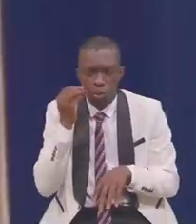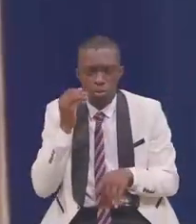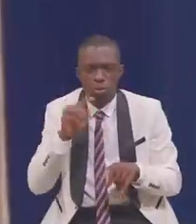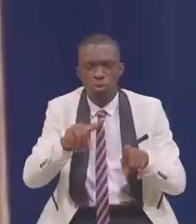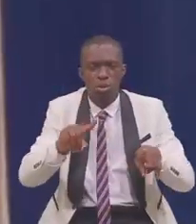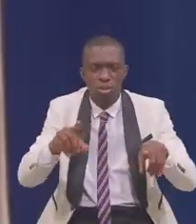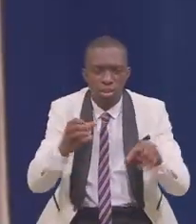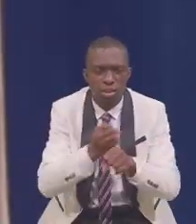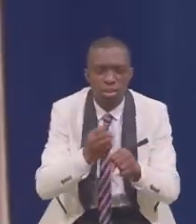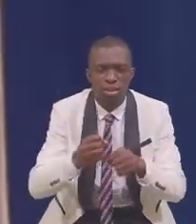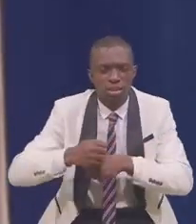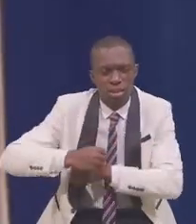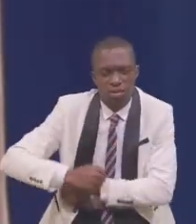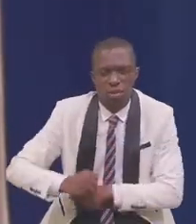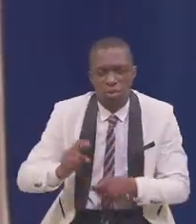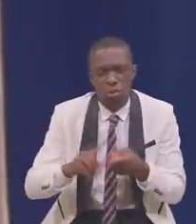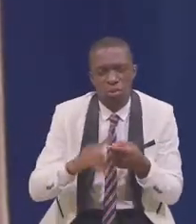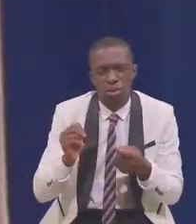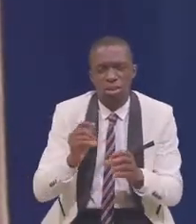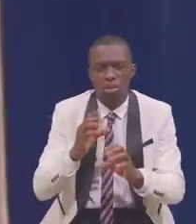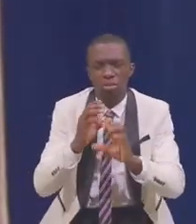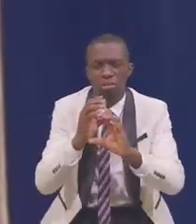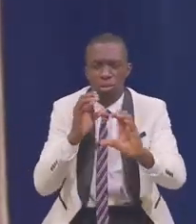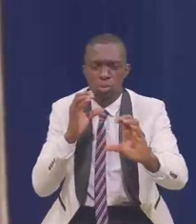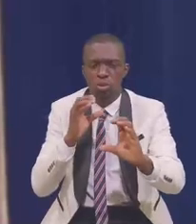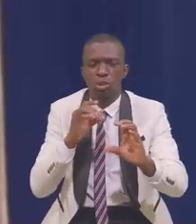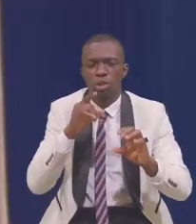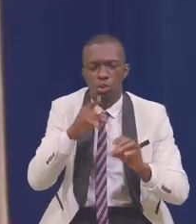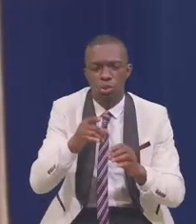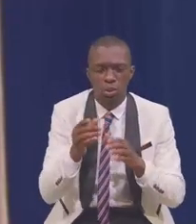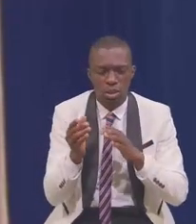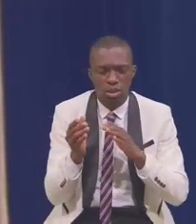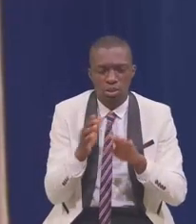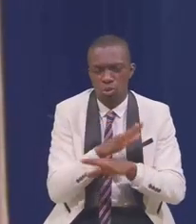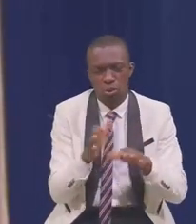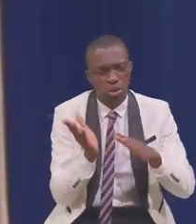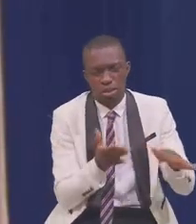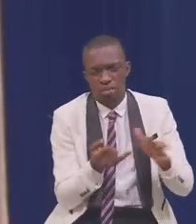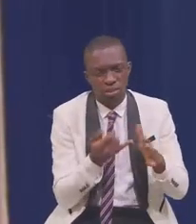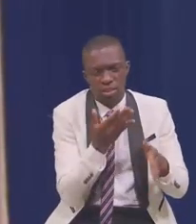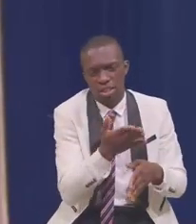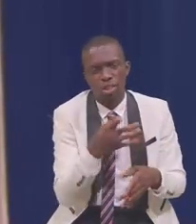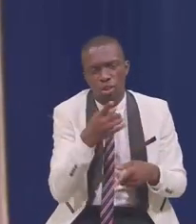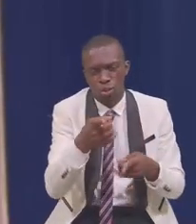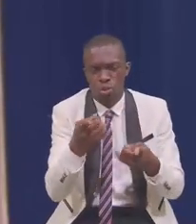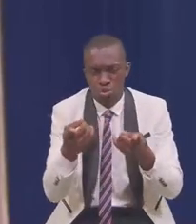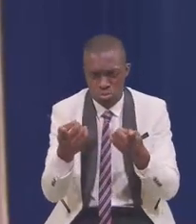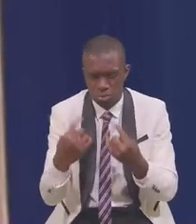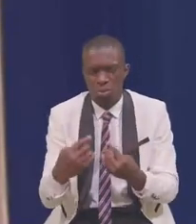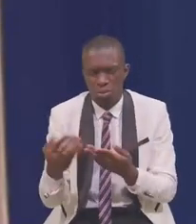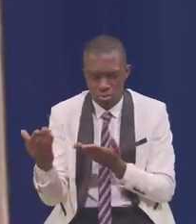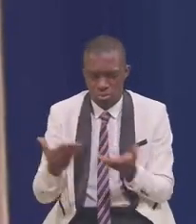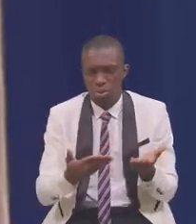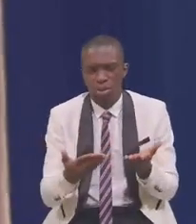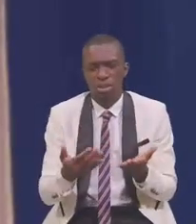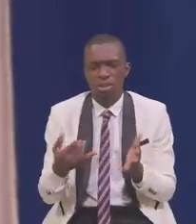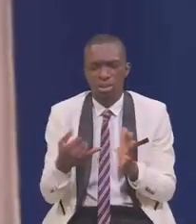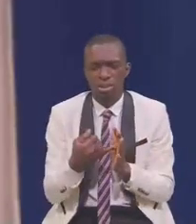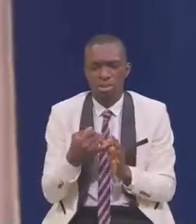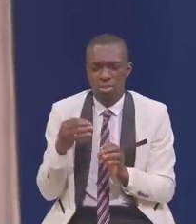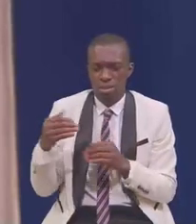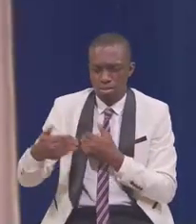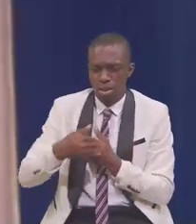pas la perdre là-bas. Vous allez la ramener à la maison en venant à l'église. Avec quoi allez-vous venir à l'église? Vous allez venir avec la sanctification. Vous la